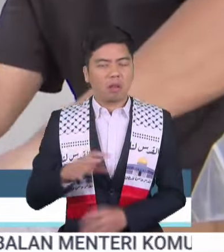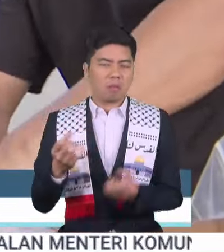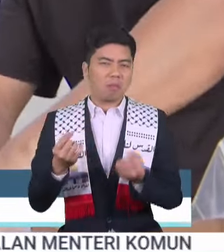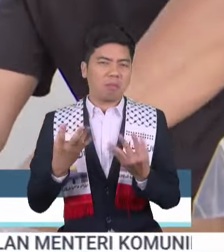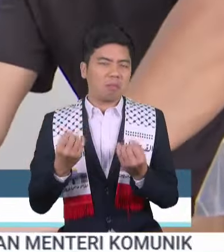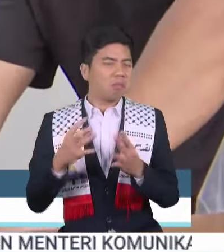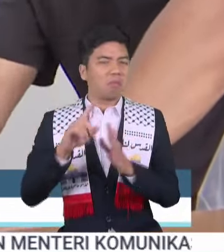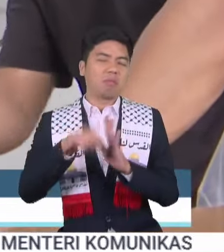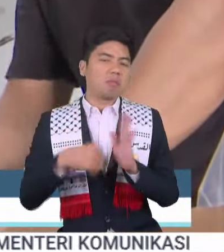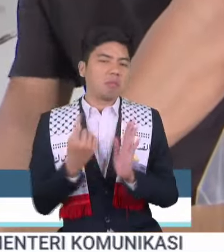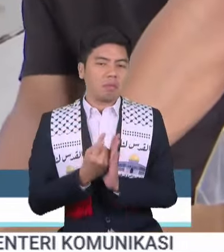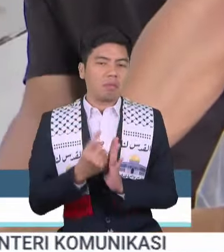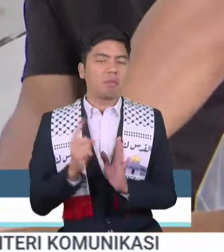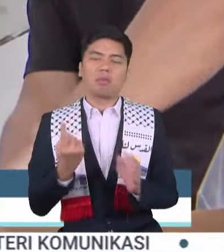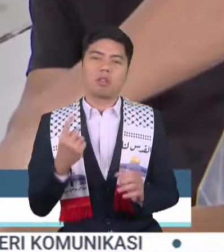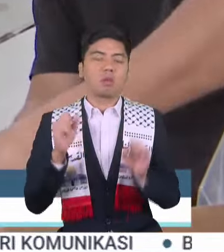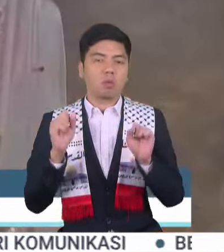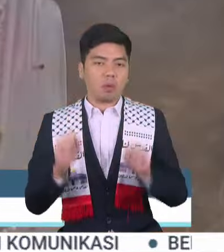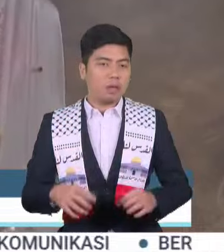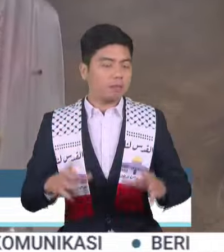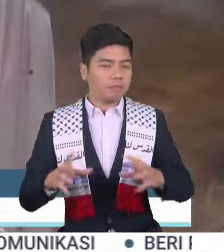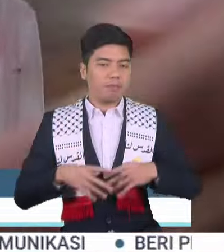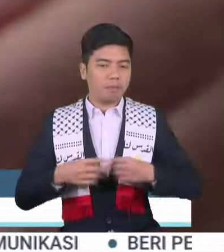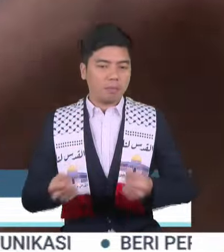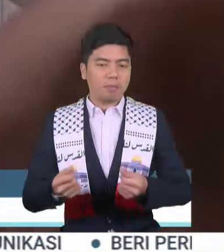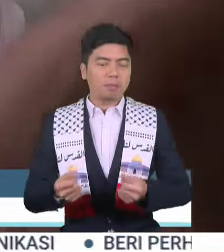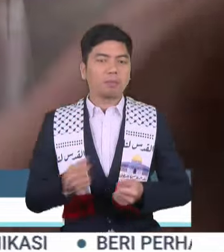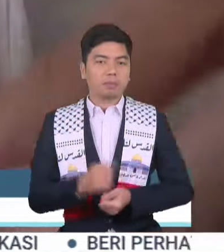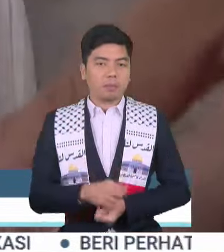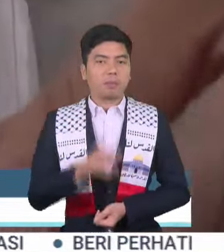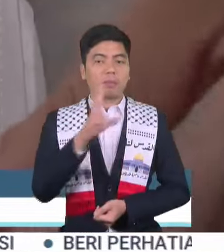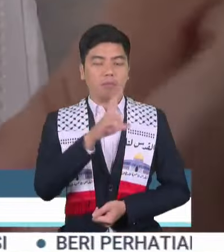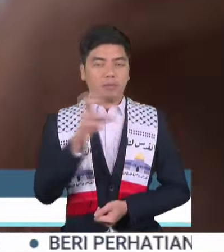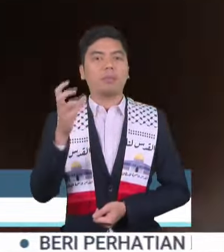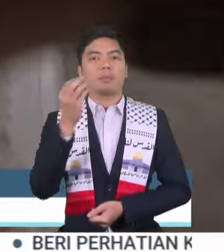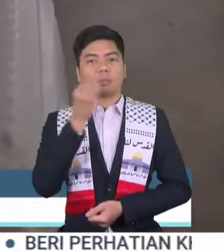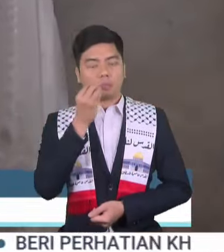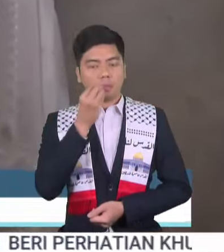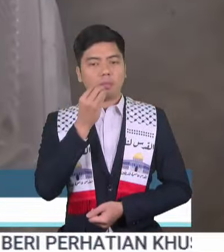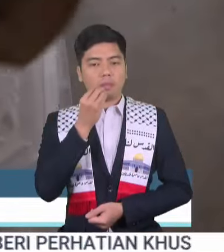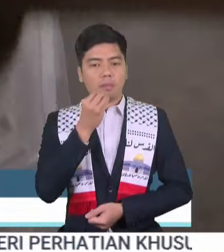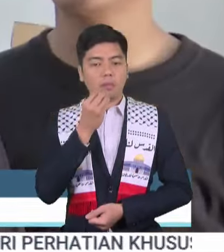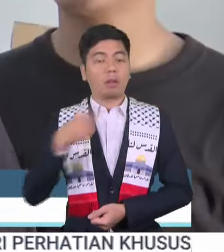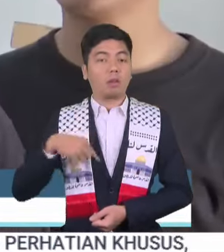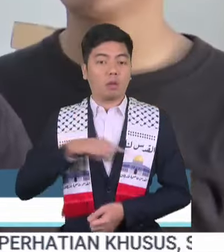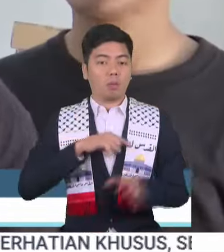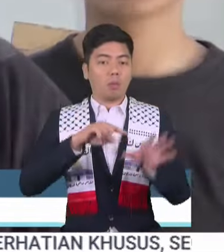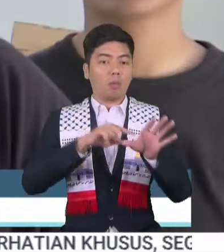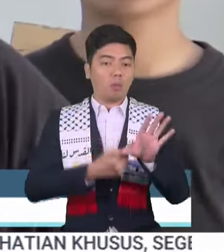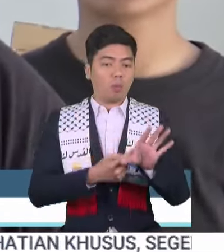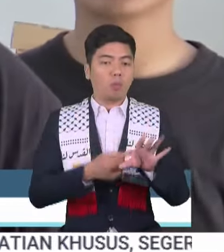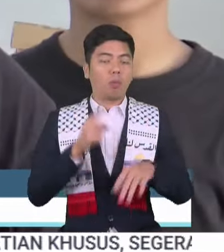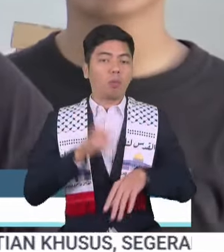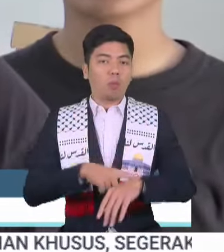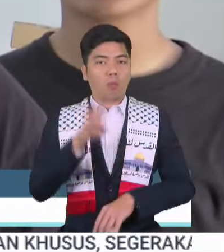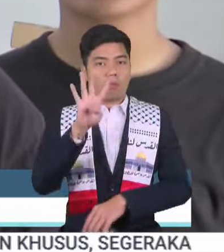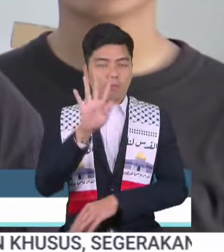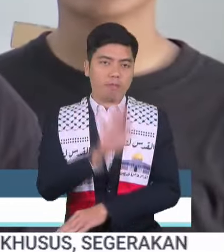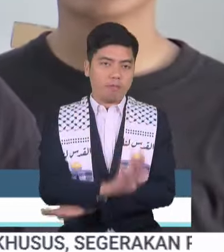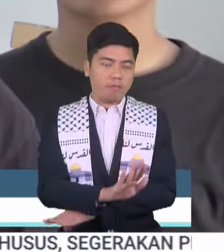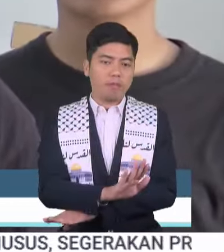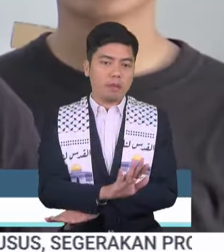beberapa jam tu kita boleh selesaikanlah 300 makanan ni. Kami bermula pada jam 4